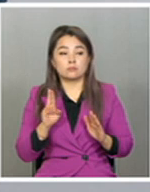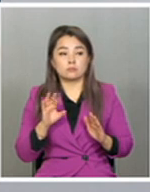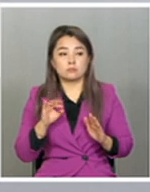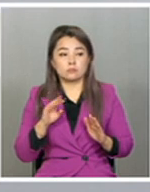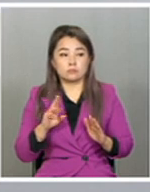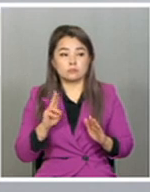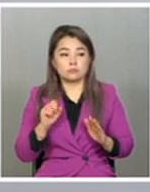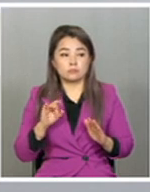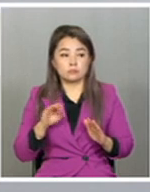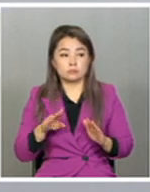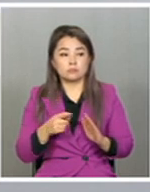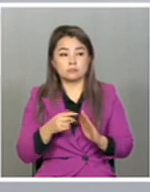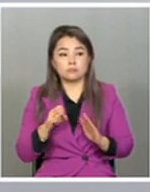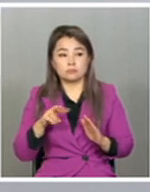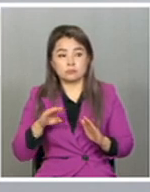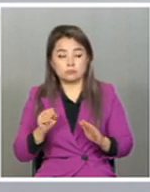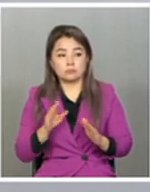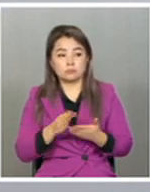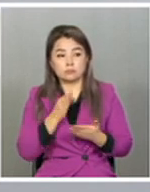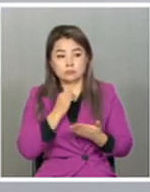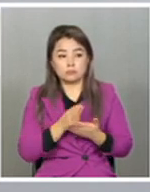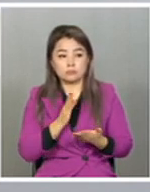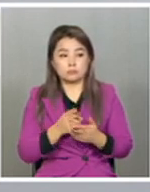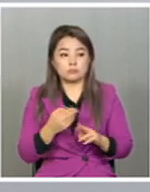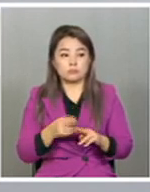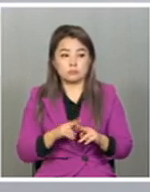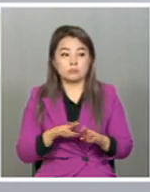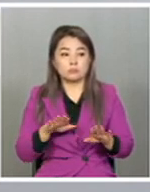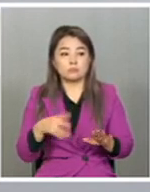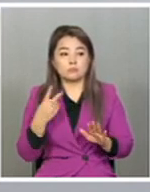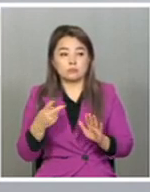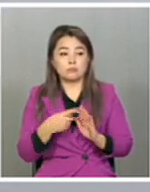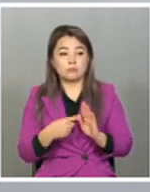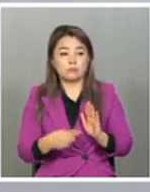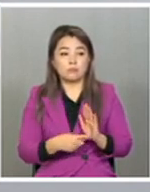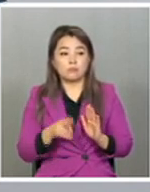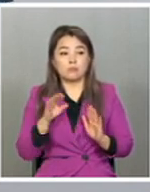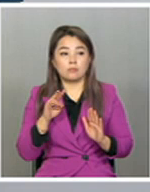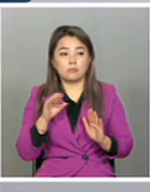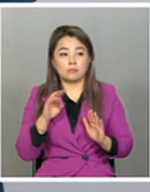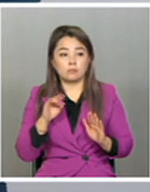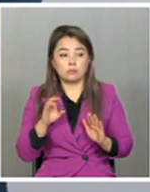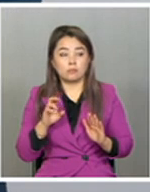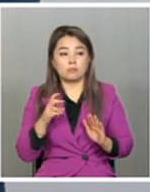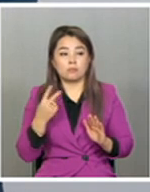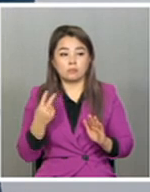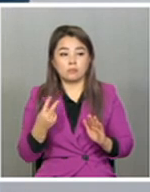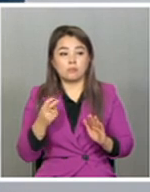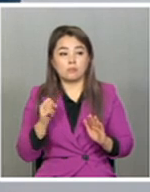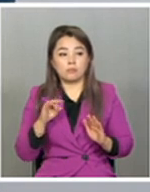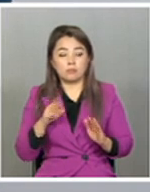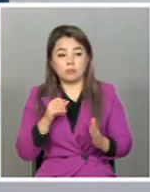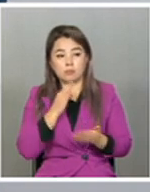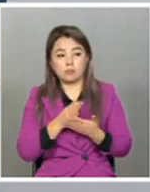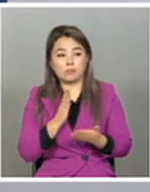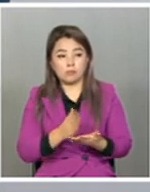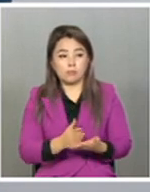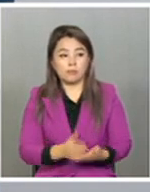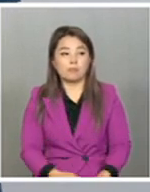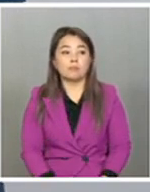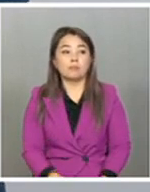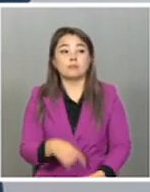орнына қоятын болсақ, біздің өрнек екі бөлінген косинус квадрат альфаға тең болады екен. Келесі